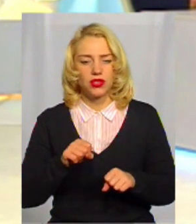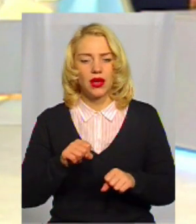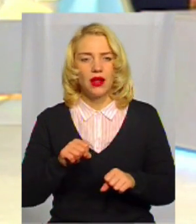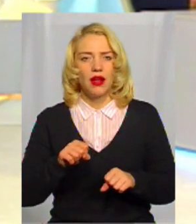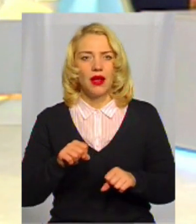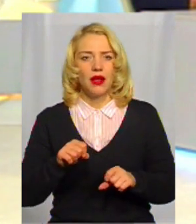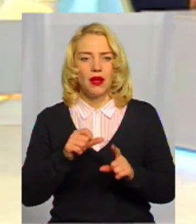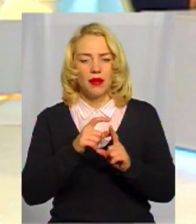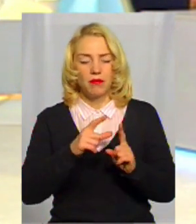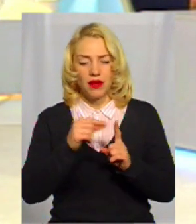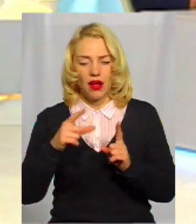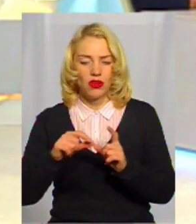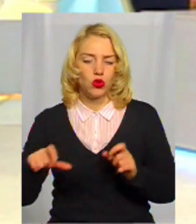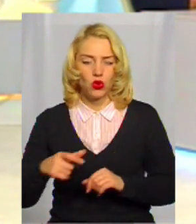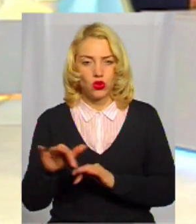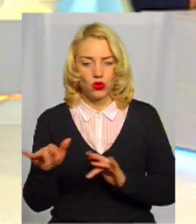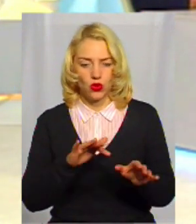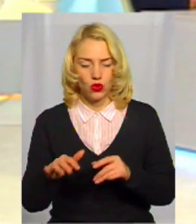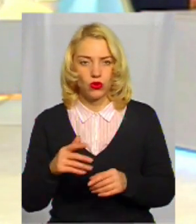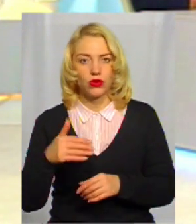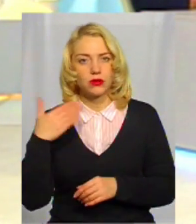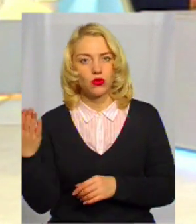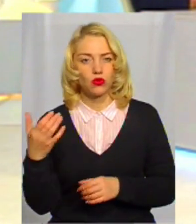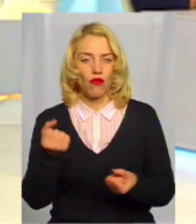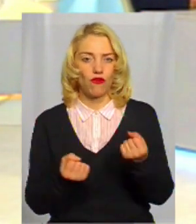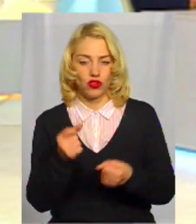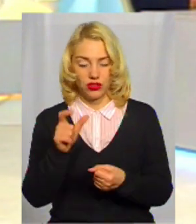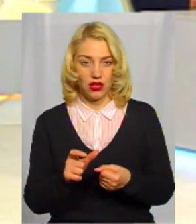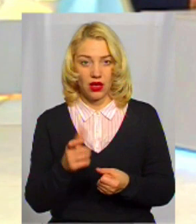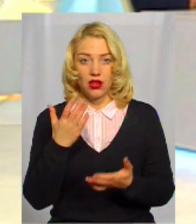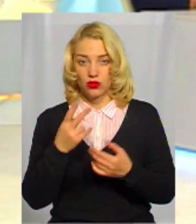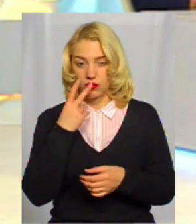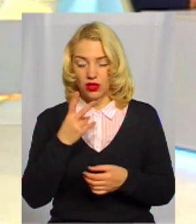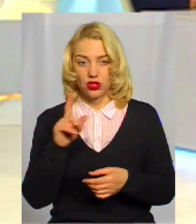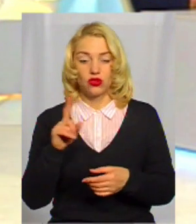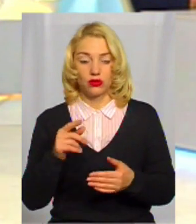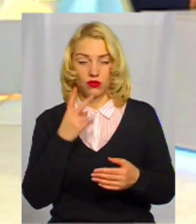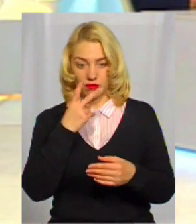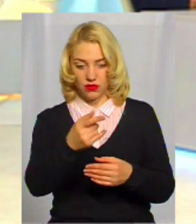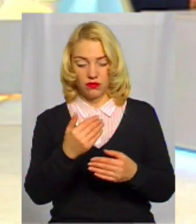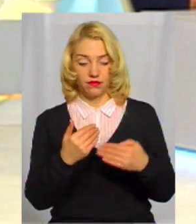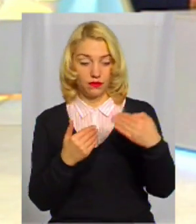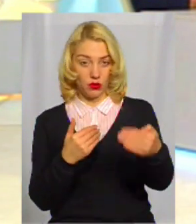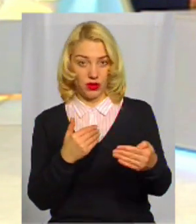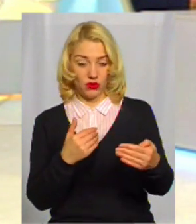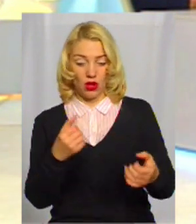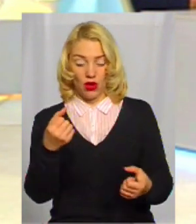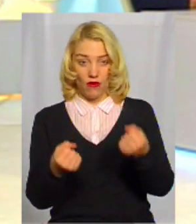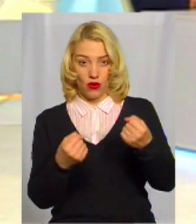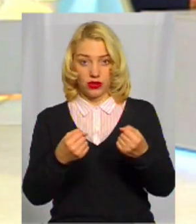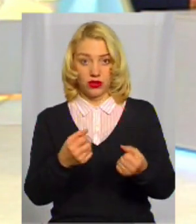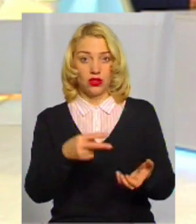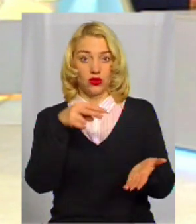оскільки, наближаючись до нерегульованого пішохідного переходу, водій, якщо бачить, що попереду автомобіль, який рухається по путному напрямку, зупинився, має